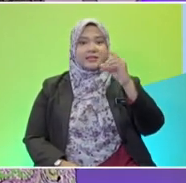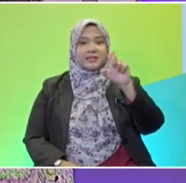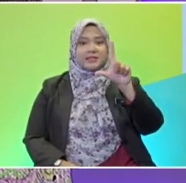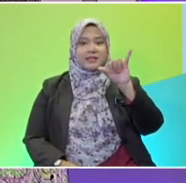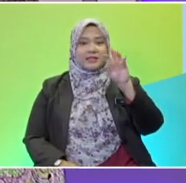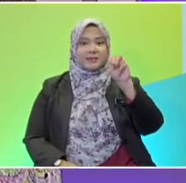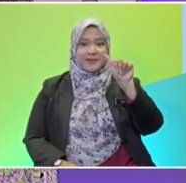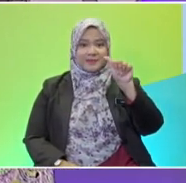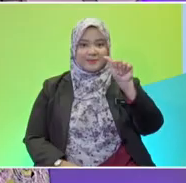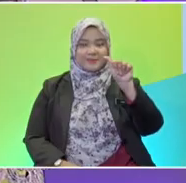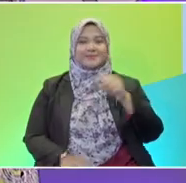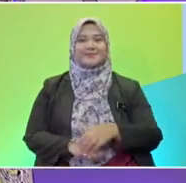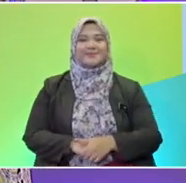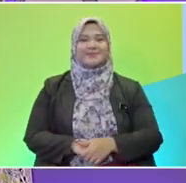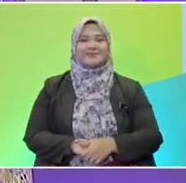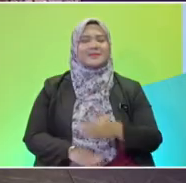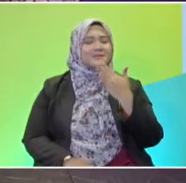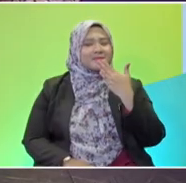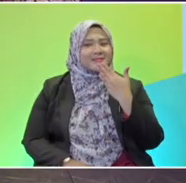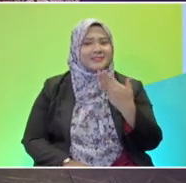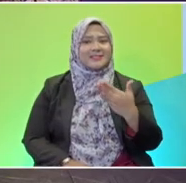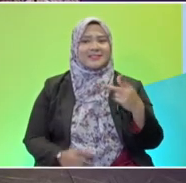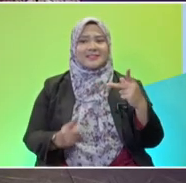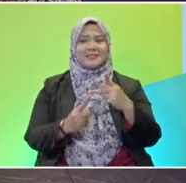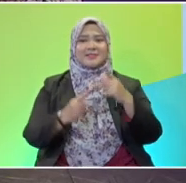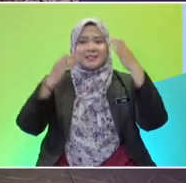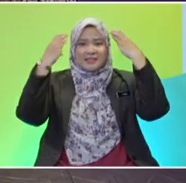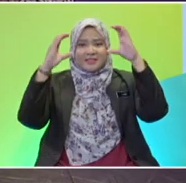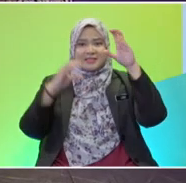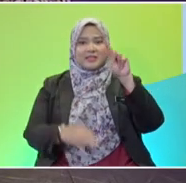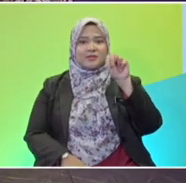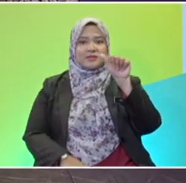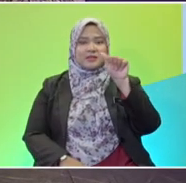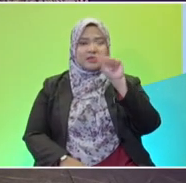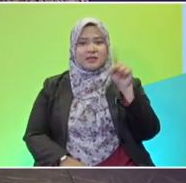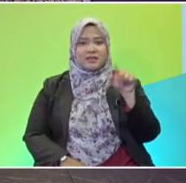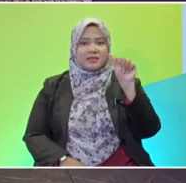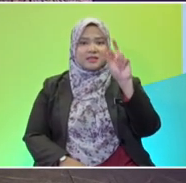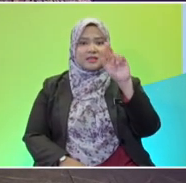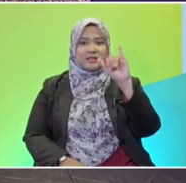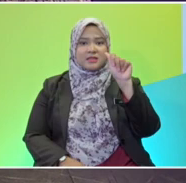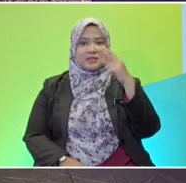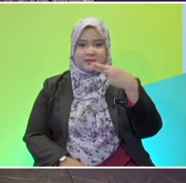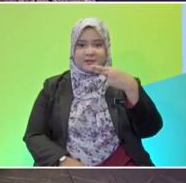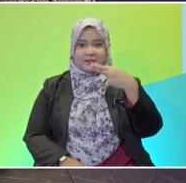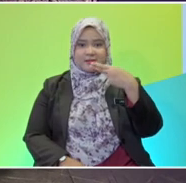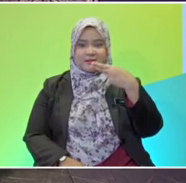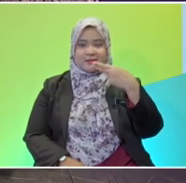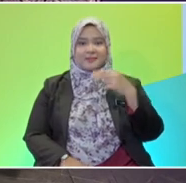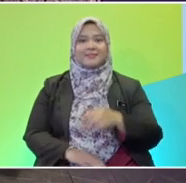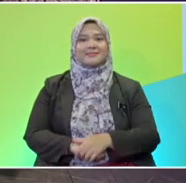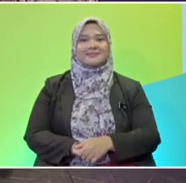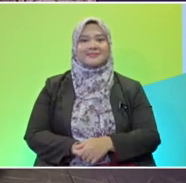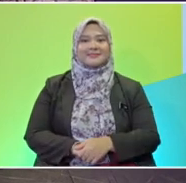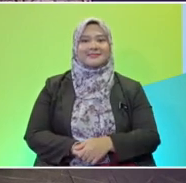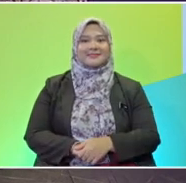Baiklah terima kasih banyak-banyak saya ucapkan kepada cek guna Azhari sama Isa yang merupakan guru dari sekolah kebangsaan Sungai rokam Ipo